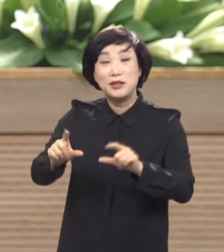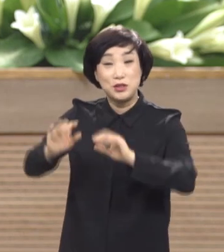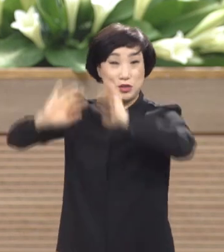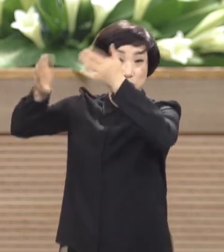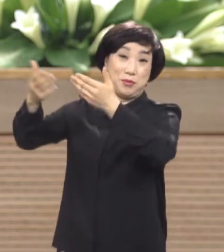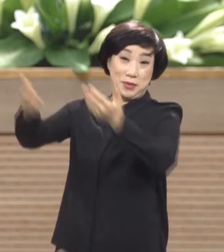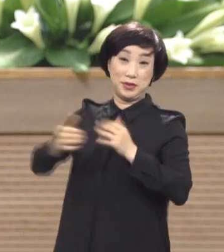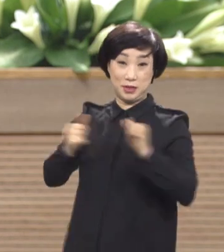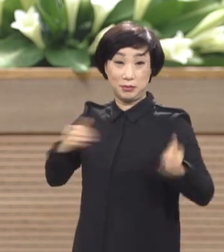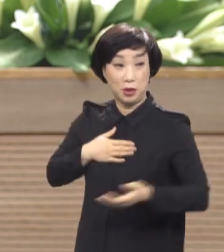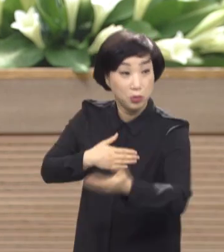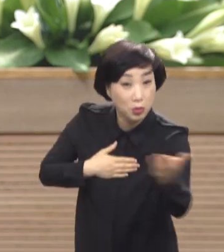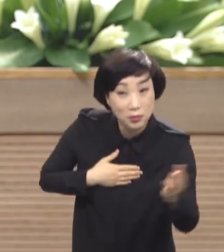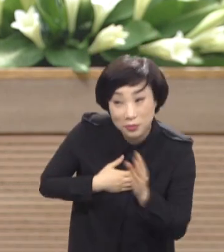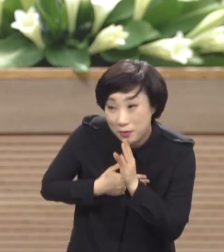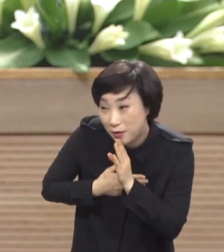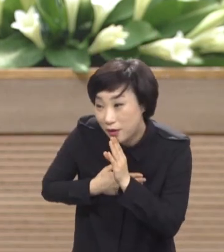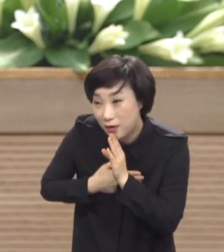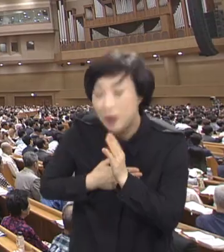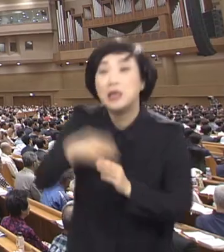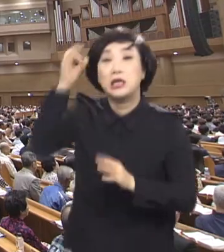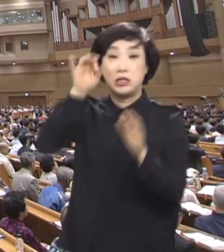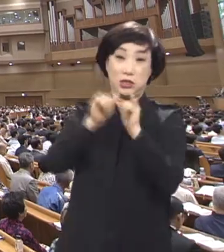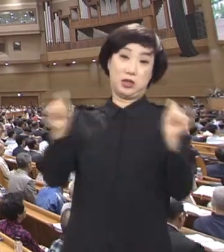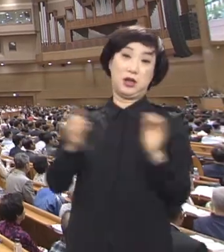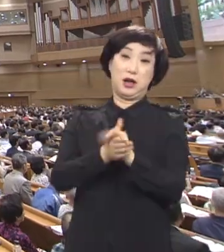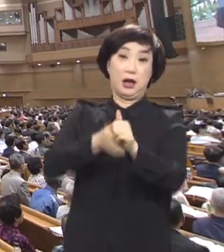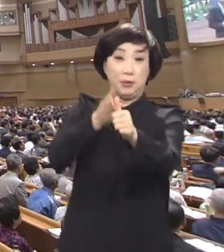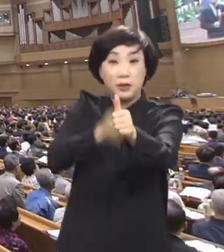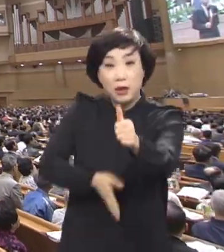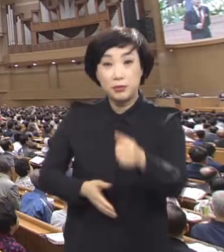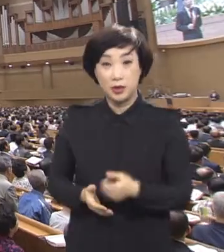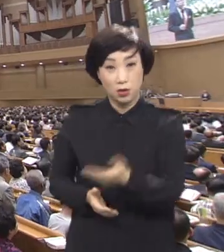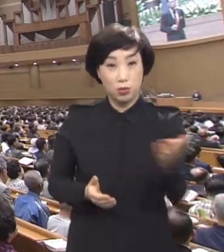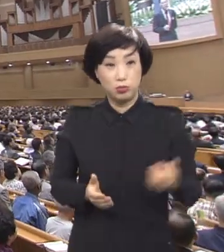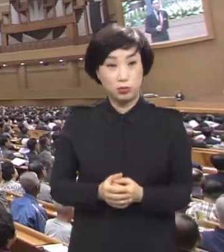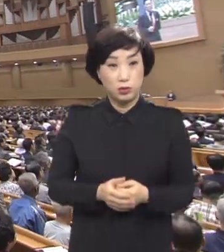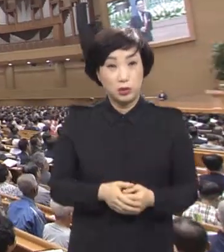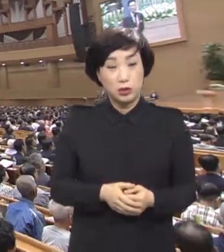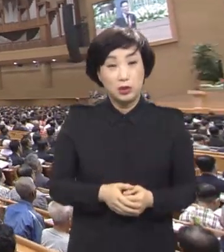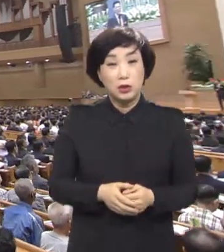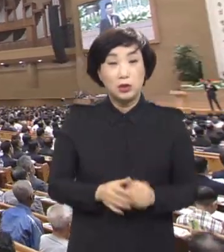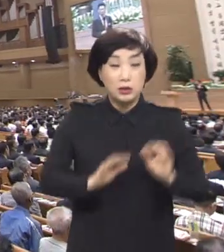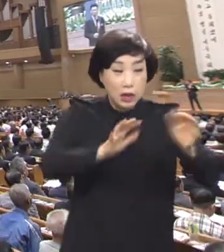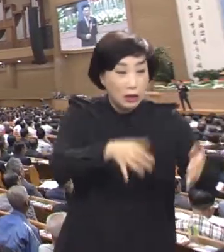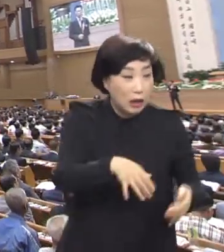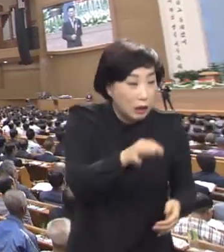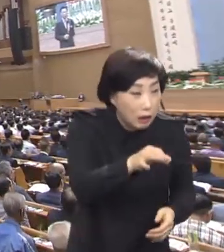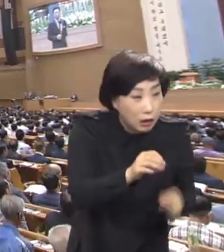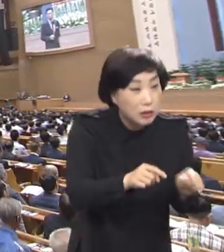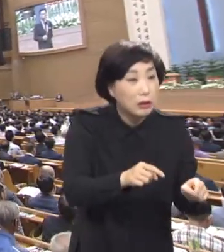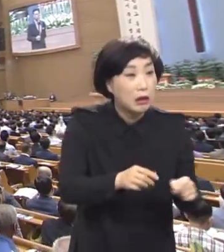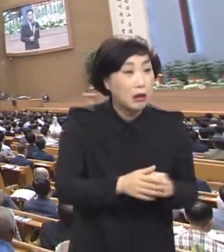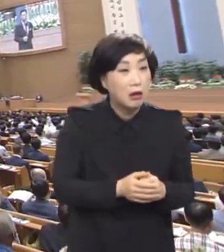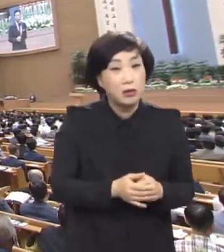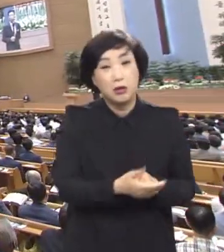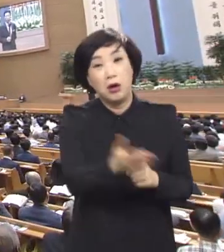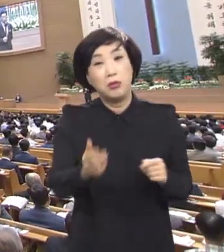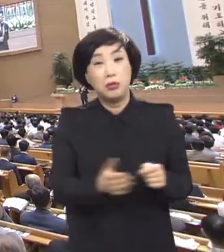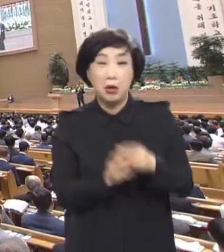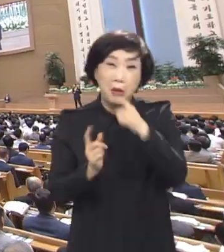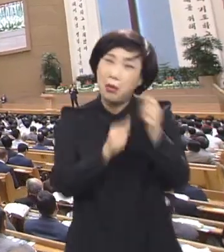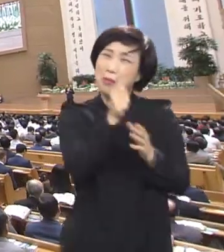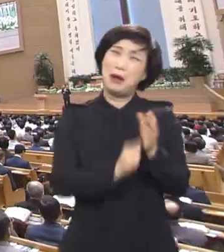얻은 사람이야 인정하면 하면 합시다 부잘것없는 세상에 가맞죠 여러분들이여